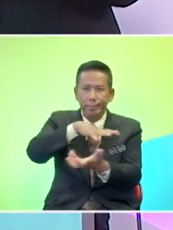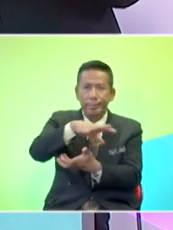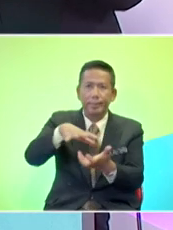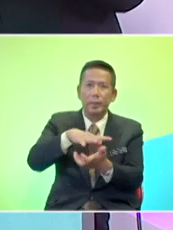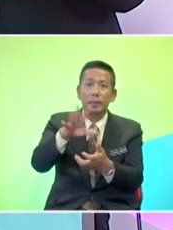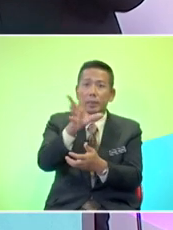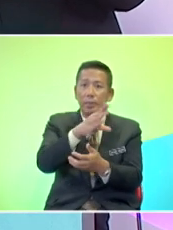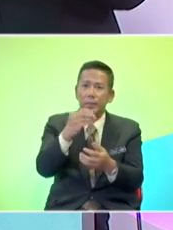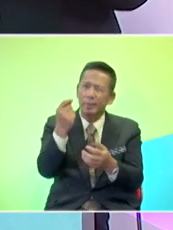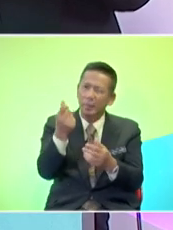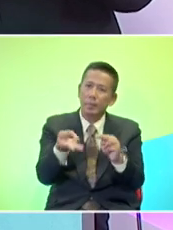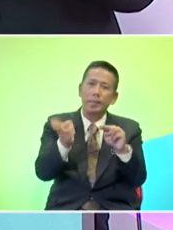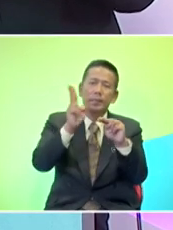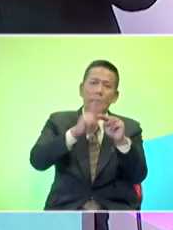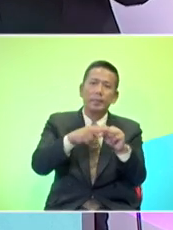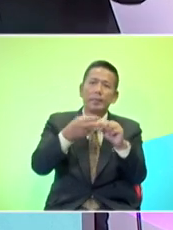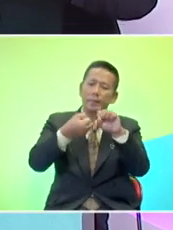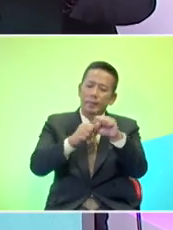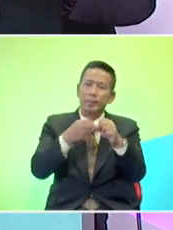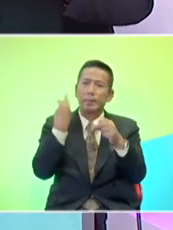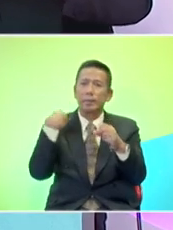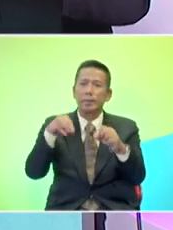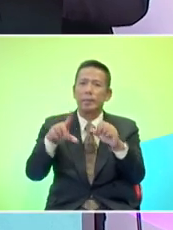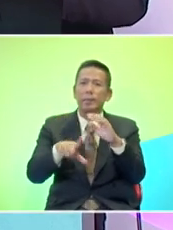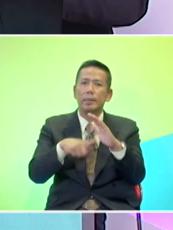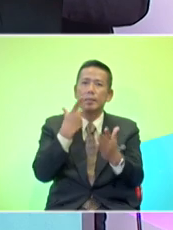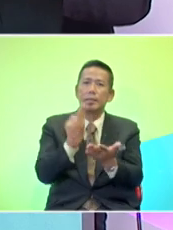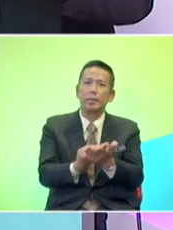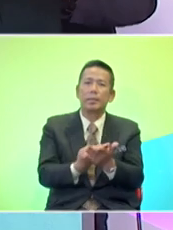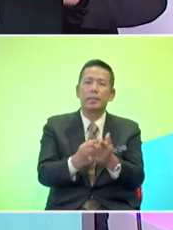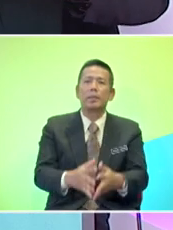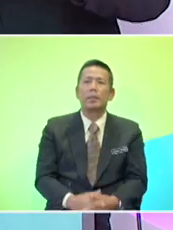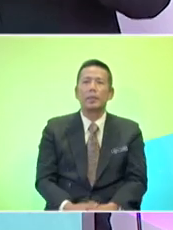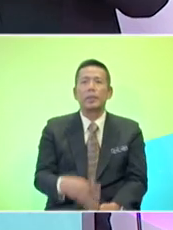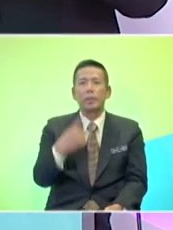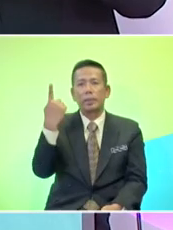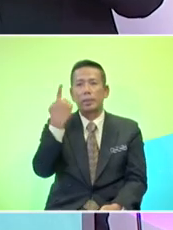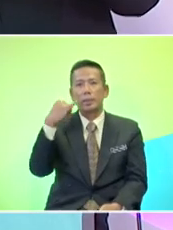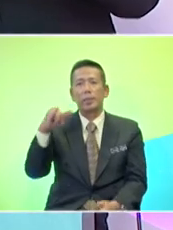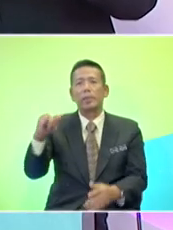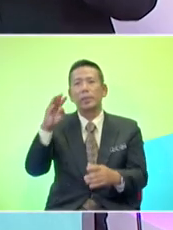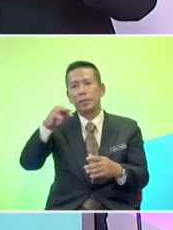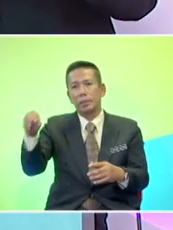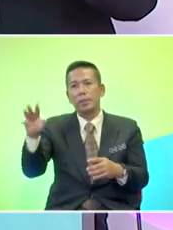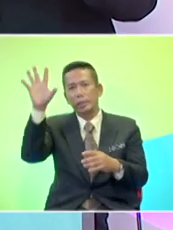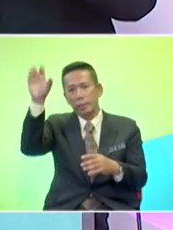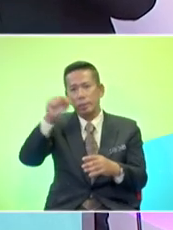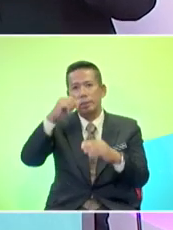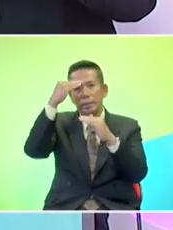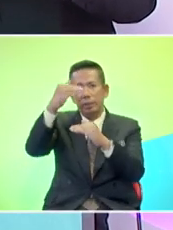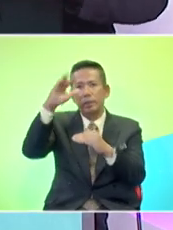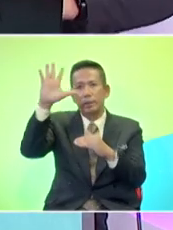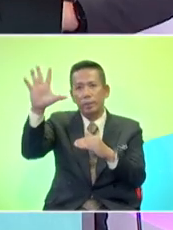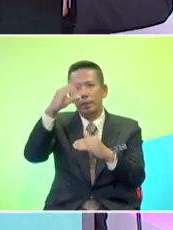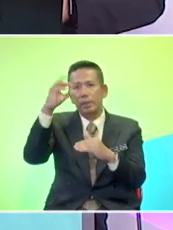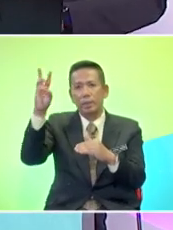penambah baikan supaya mereka lebih baik daripada sebelumnya yang mencapai tahap 5 dan 6000 yang sangat